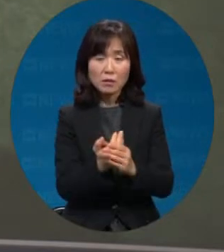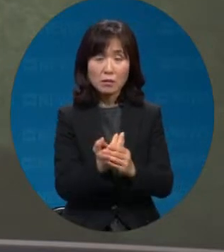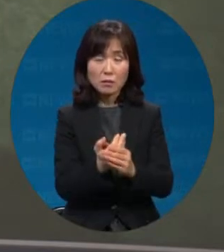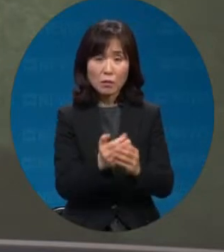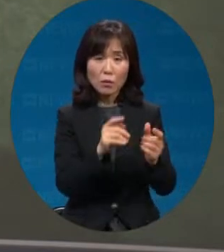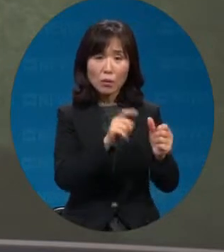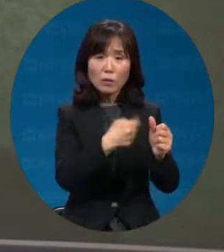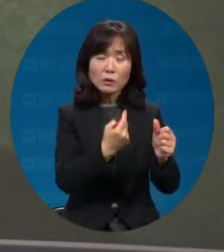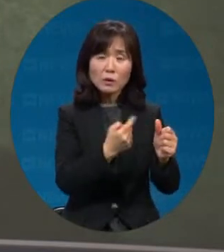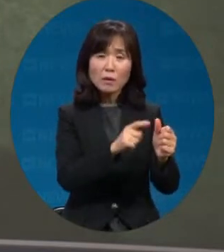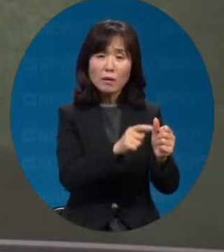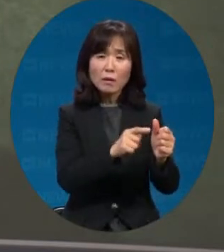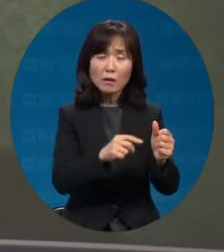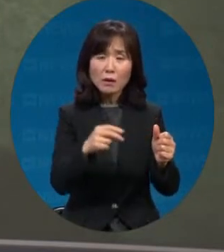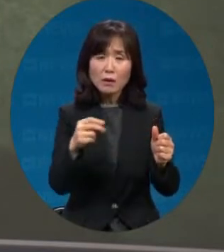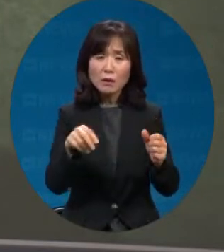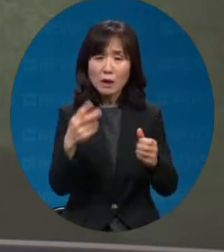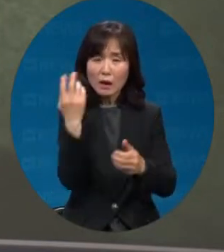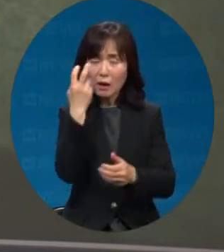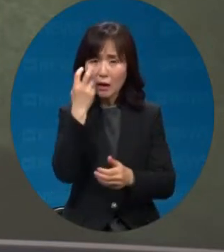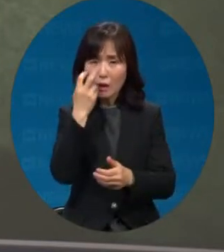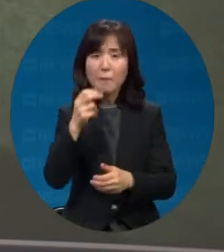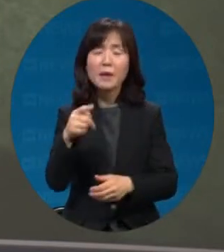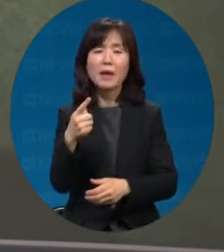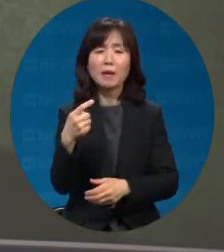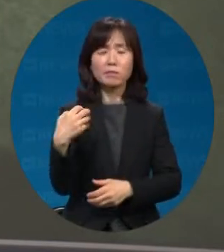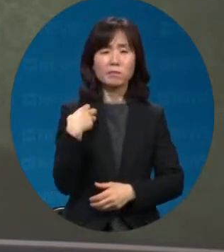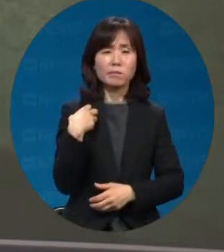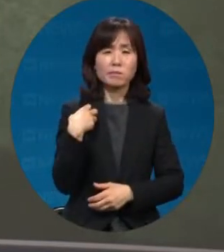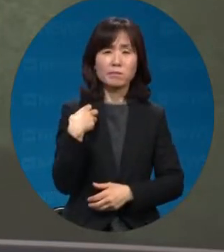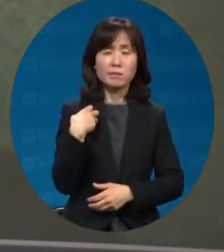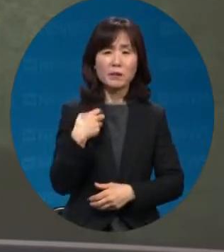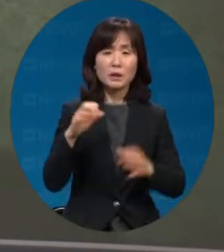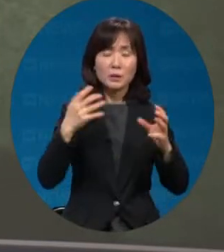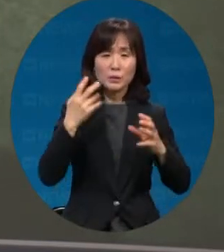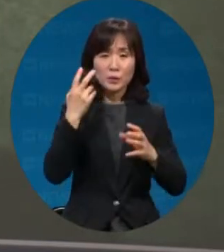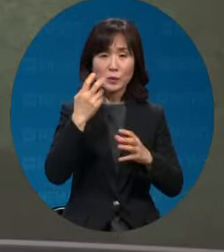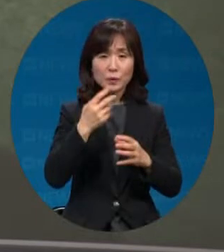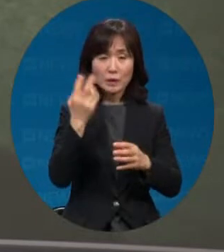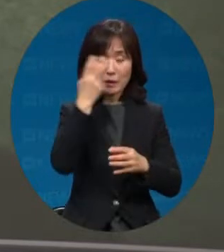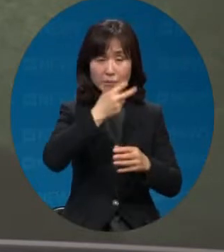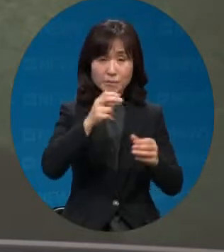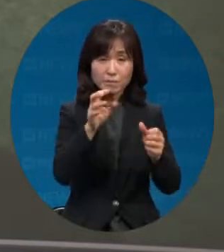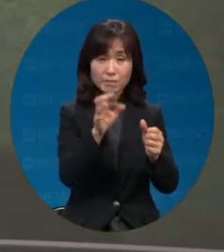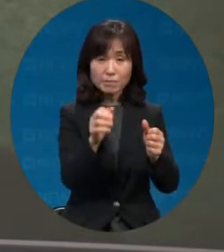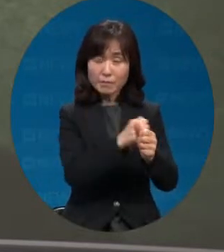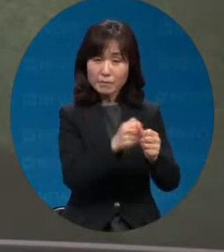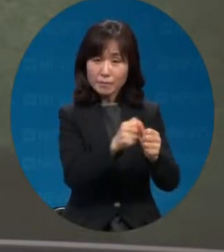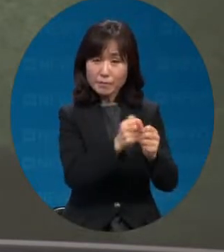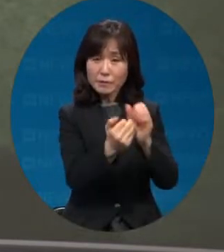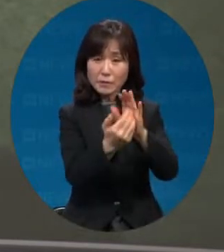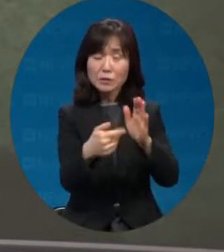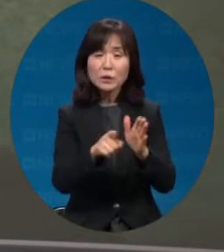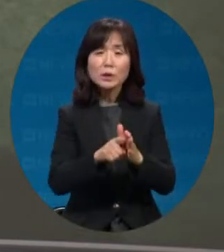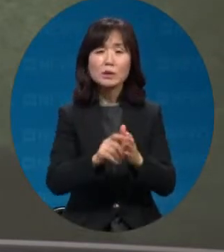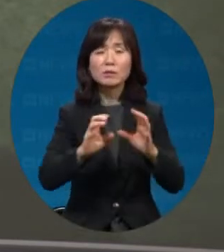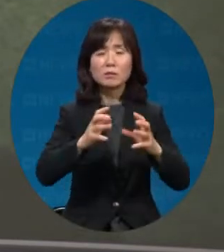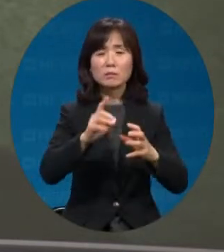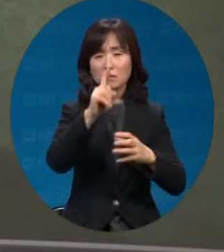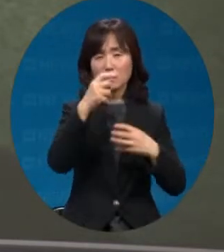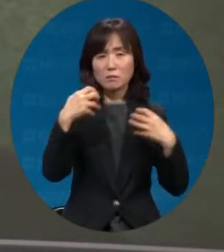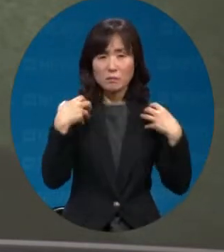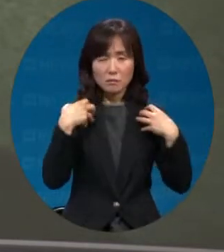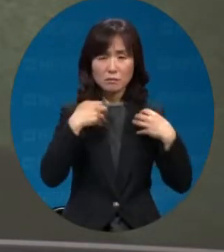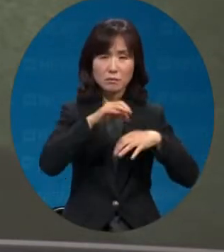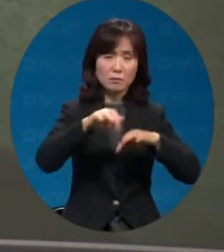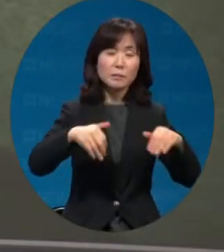있었습니다. 아동학대 범죄를 예방하기 위해선 국가 차원의 개입이 필수적이지만 대선 후보 가운데 아동학대